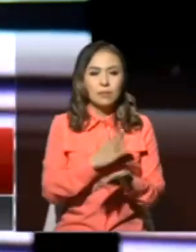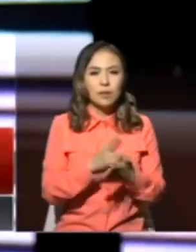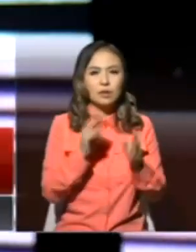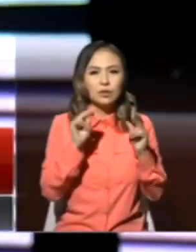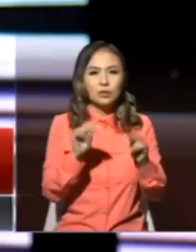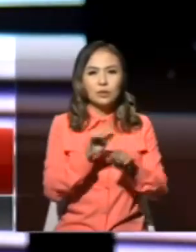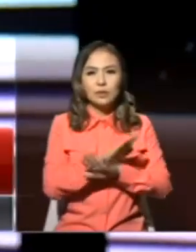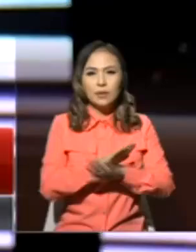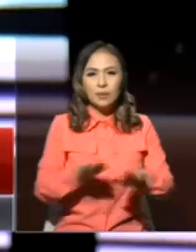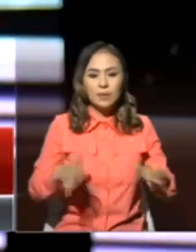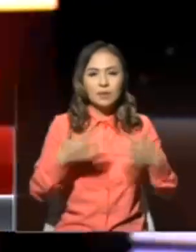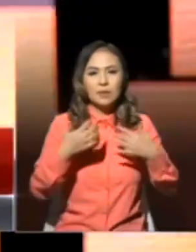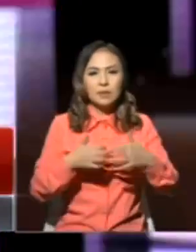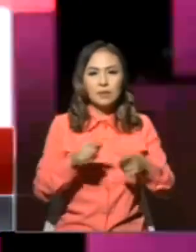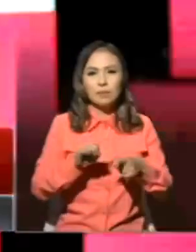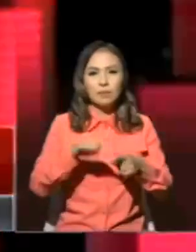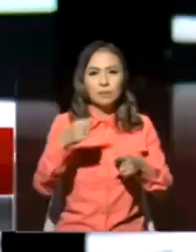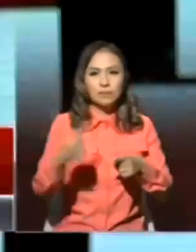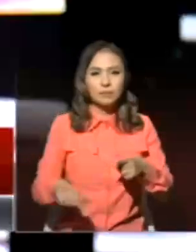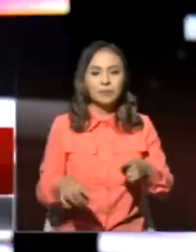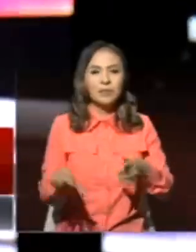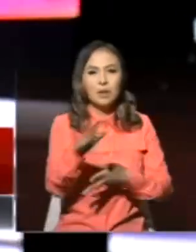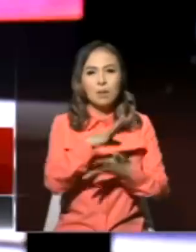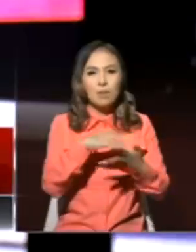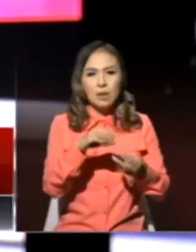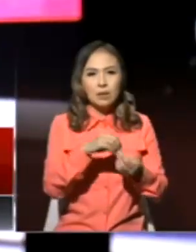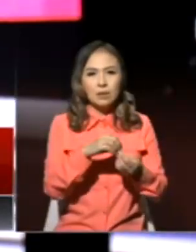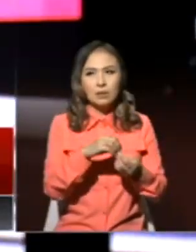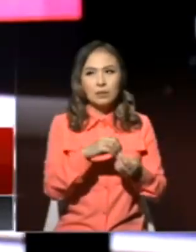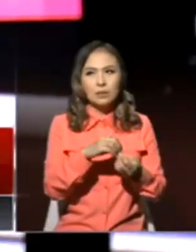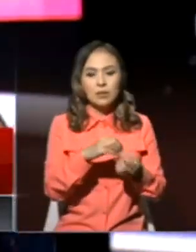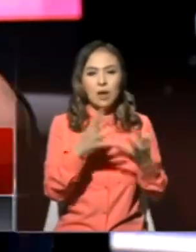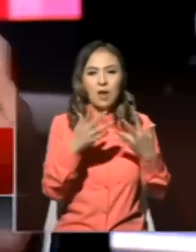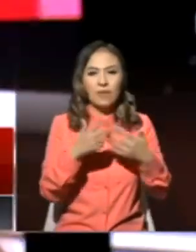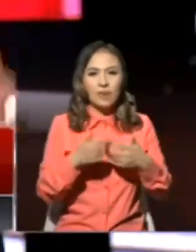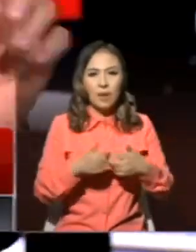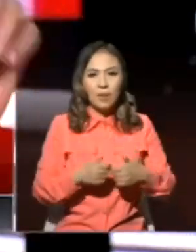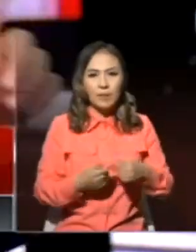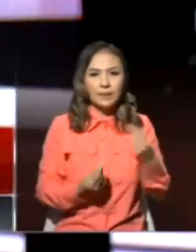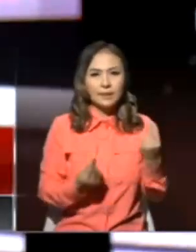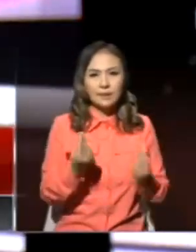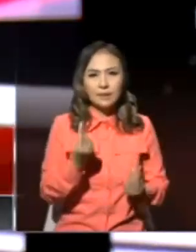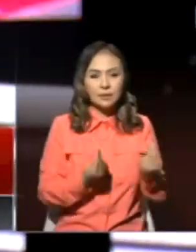ол есептеуге де келмейді және де ол бәрібір де сол автоматты немесе ойын